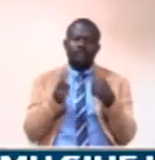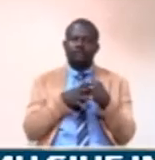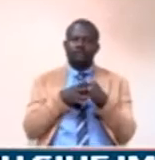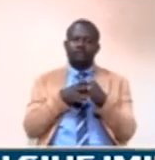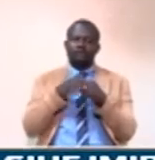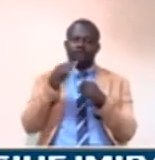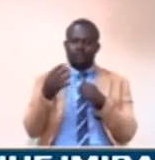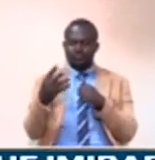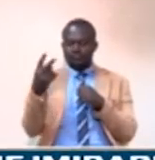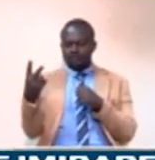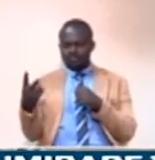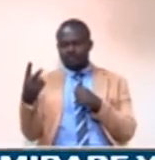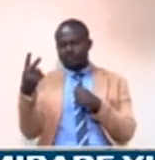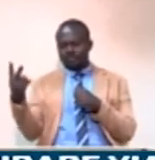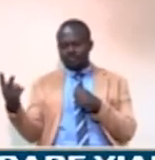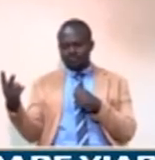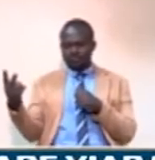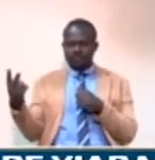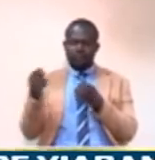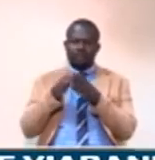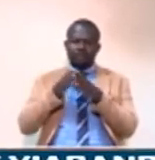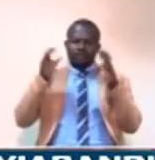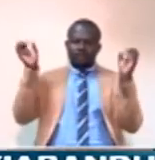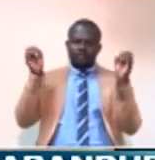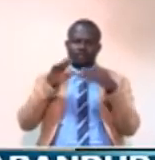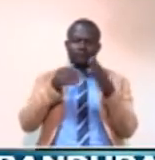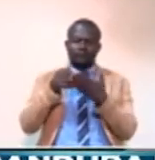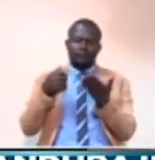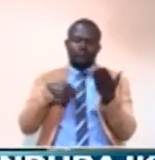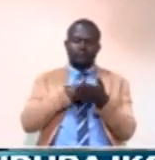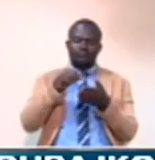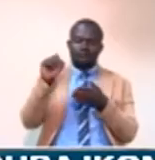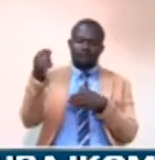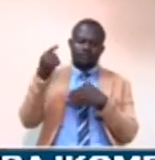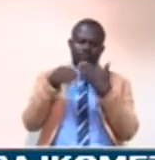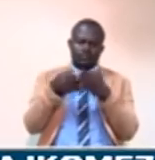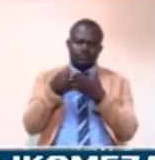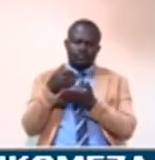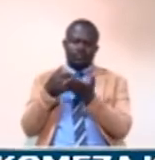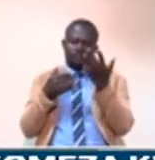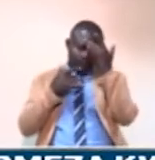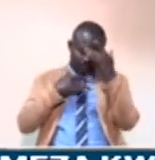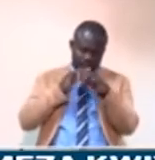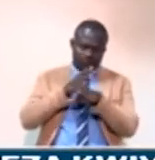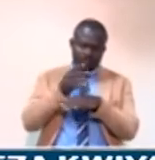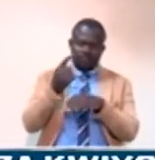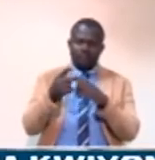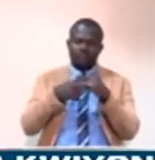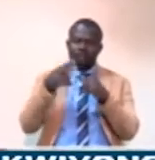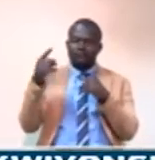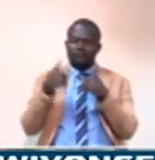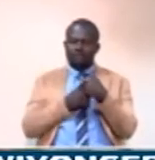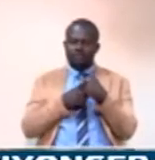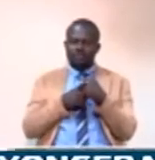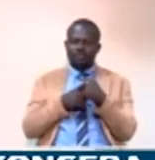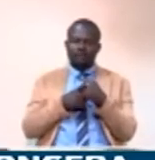ari 422. Umujyi wa Kigali ukabuza ku isonga, aho abanduye bagera ku